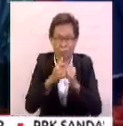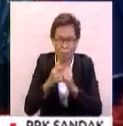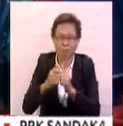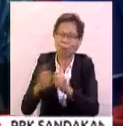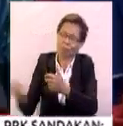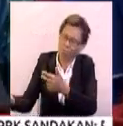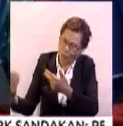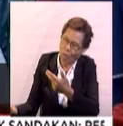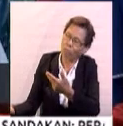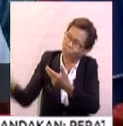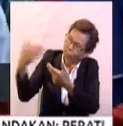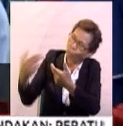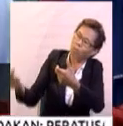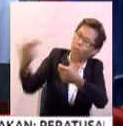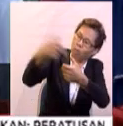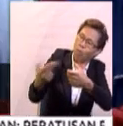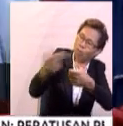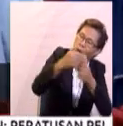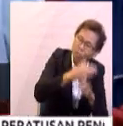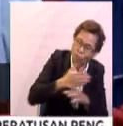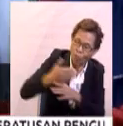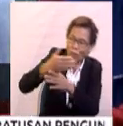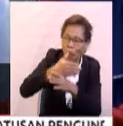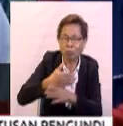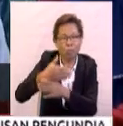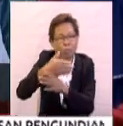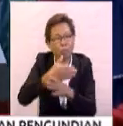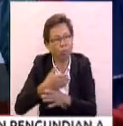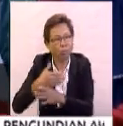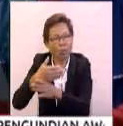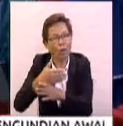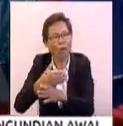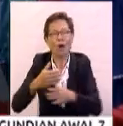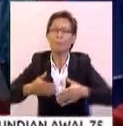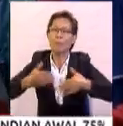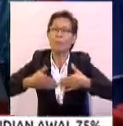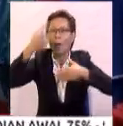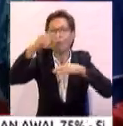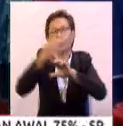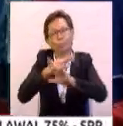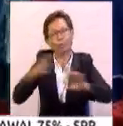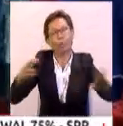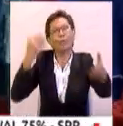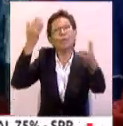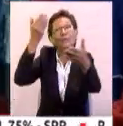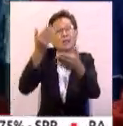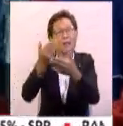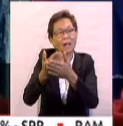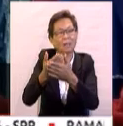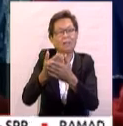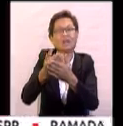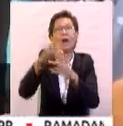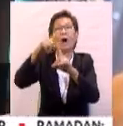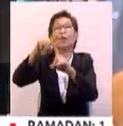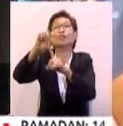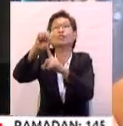bersama-sama berkongsi sedikit kegembiraan untuk persediaan menjelang Syawal